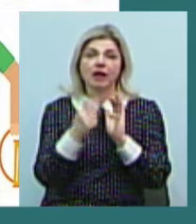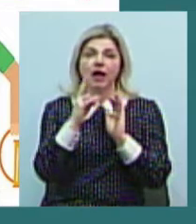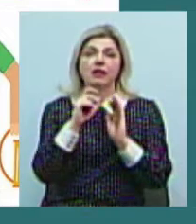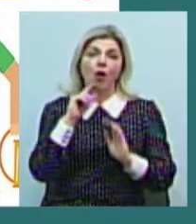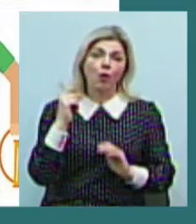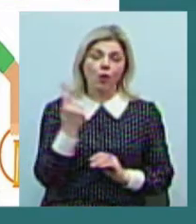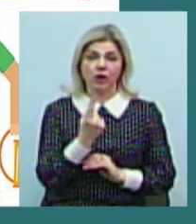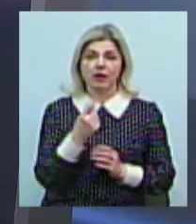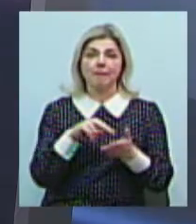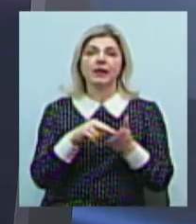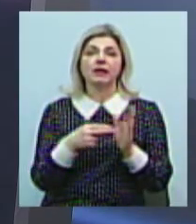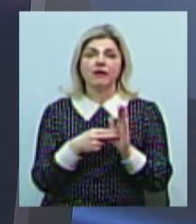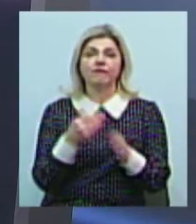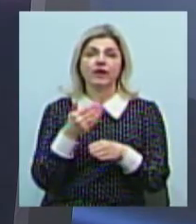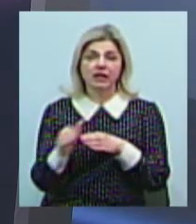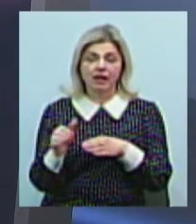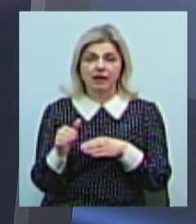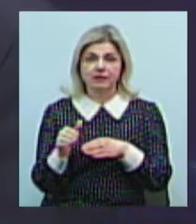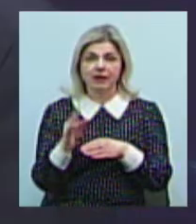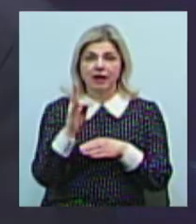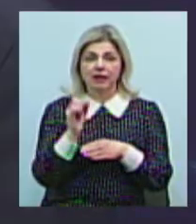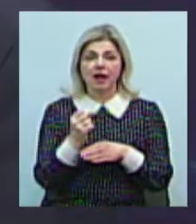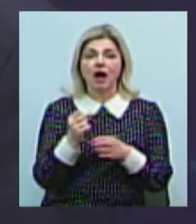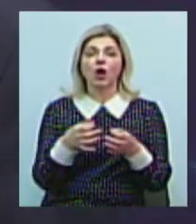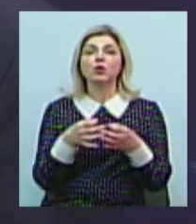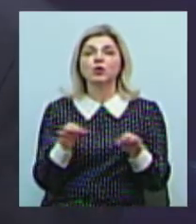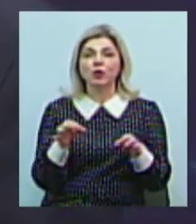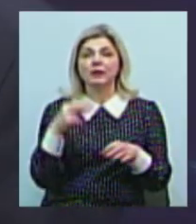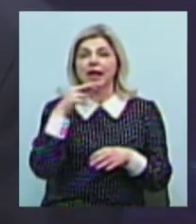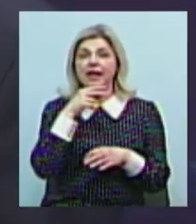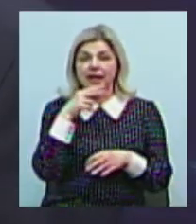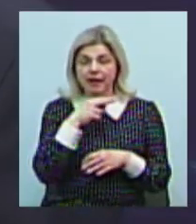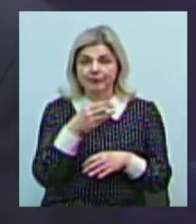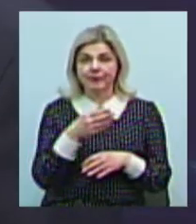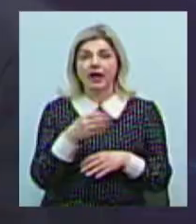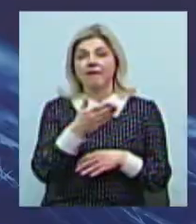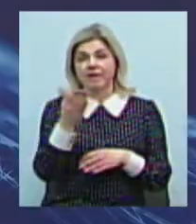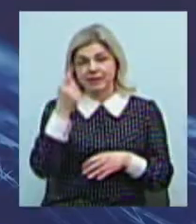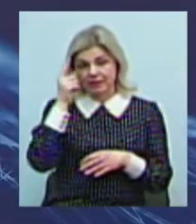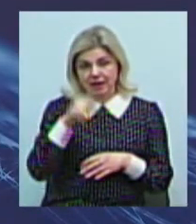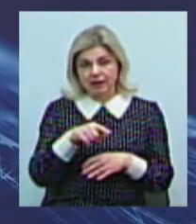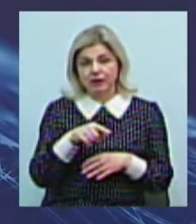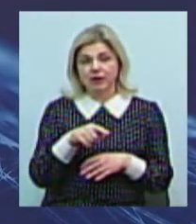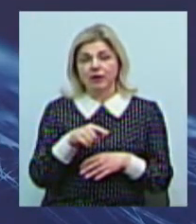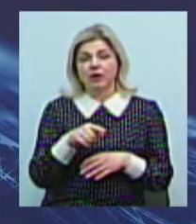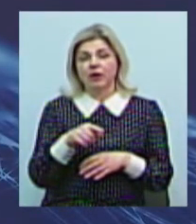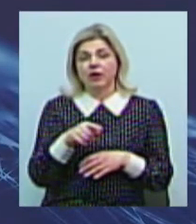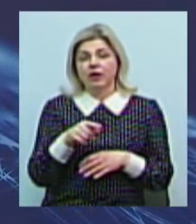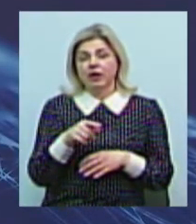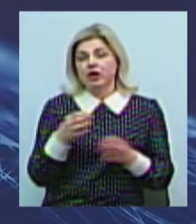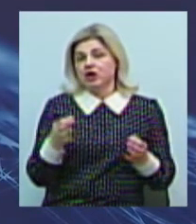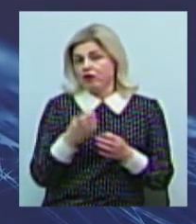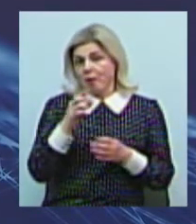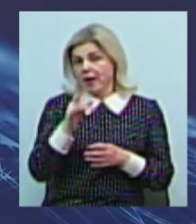год планировалось выделить на доступные лики. То есть на эти деньги явно ничего не было, невозможно было бы